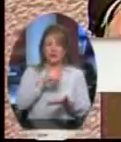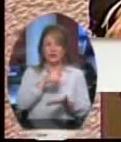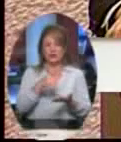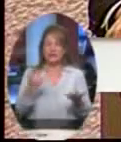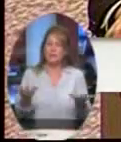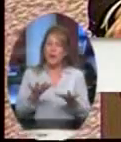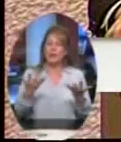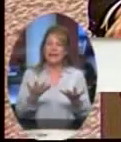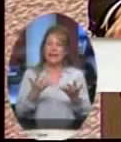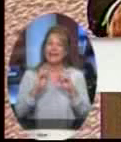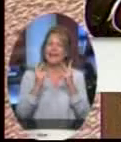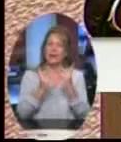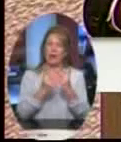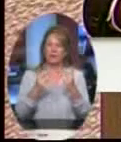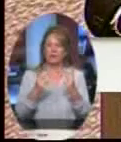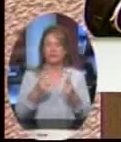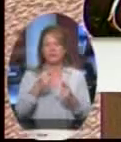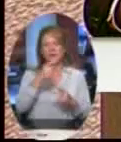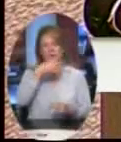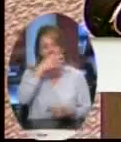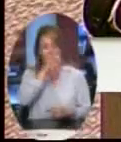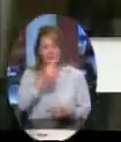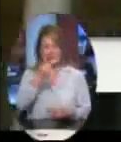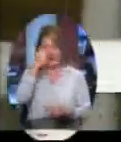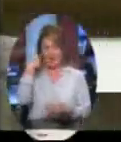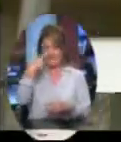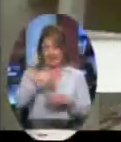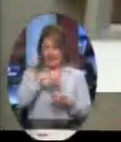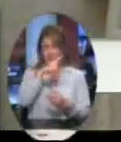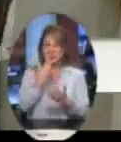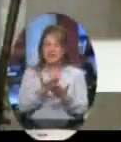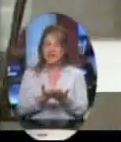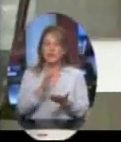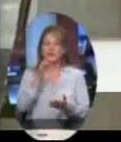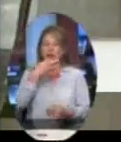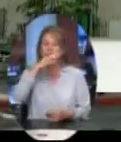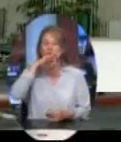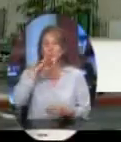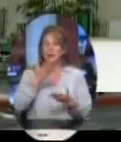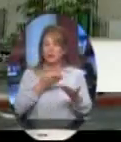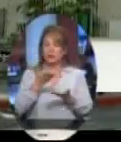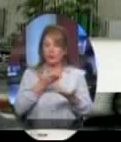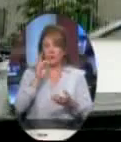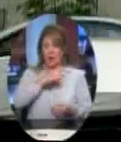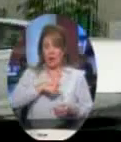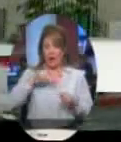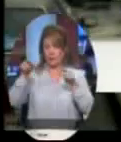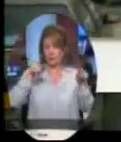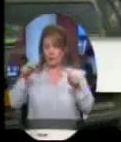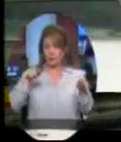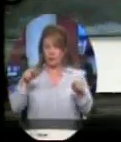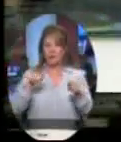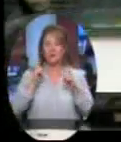קהילתיות. במהלך נאומו הציע שר הפנים אריה דרעי משס שבכדי לשפר את השירותים ברשויות בארץ, יש